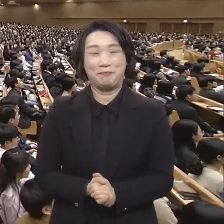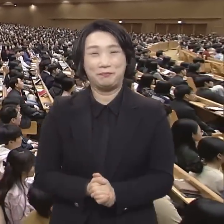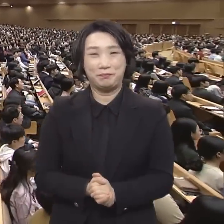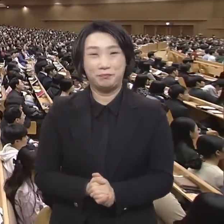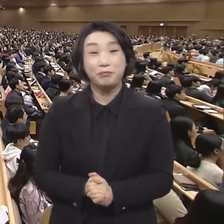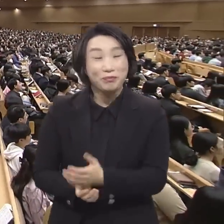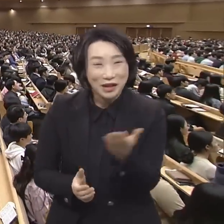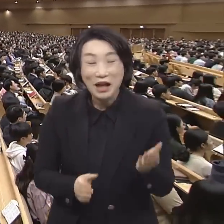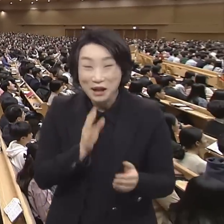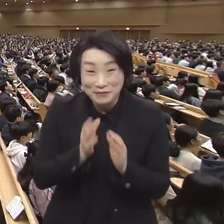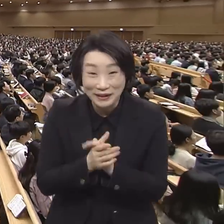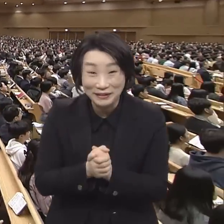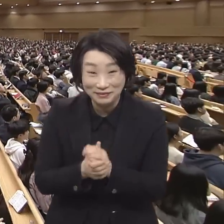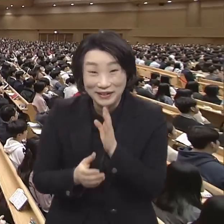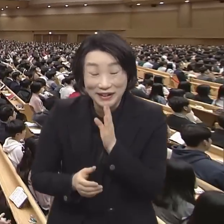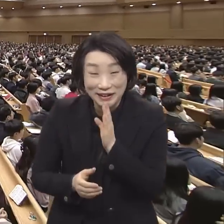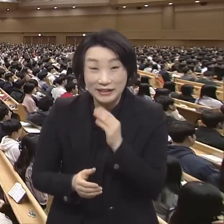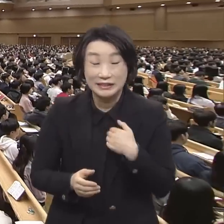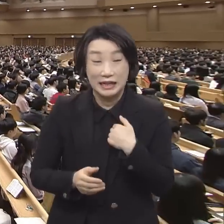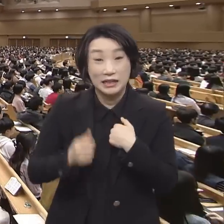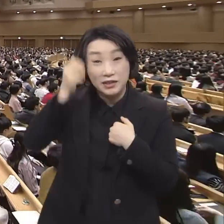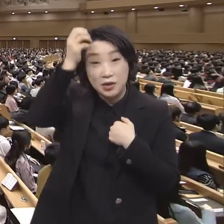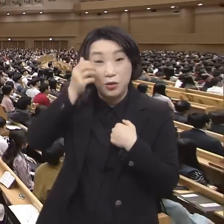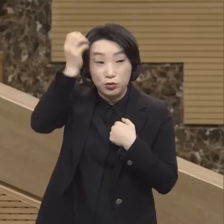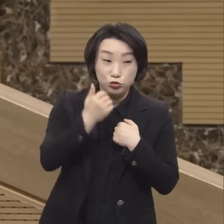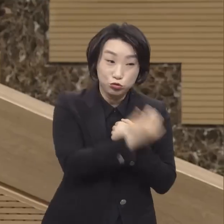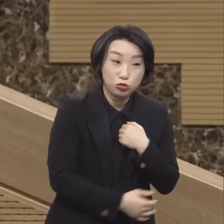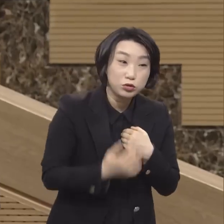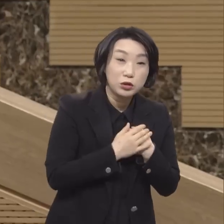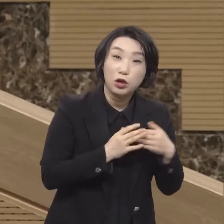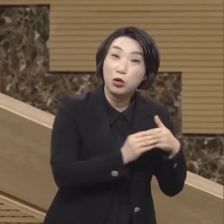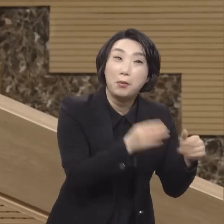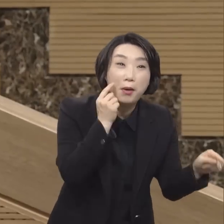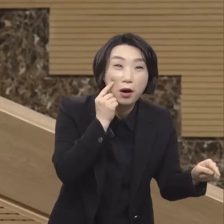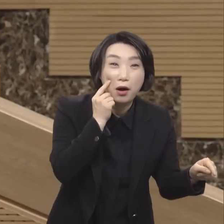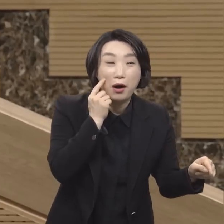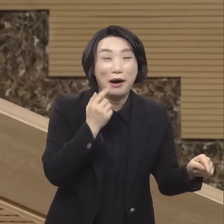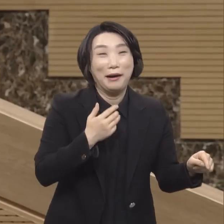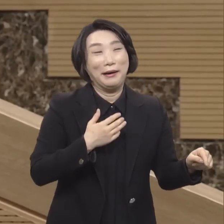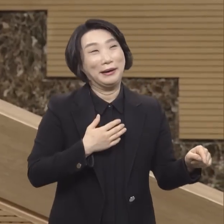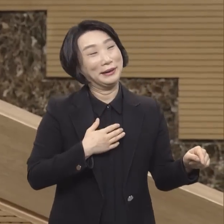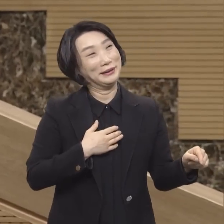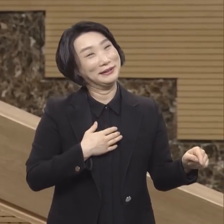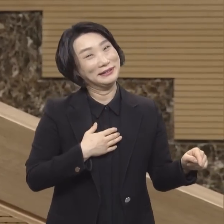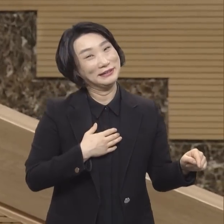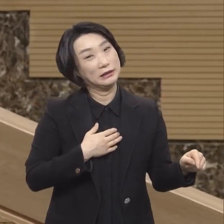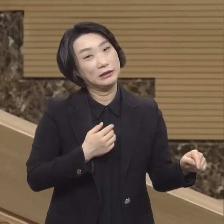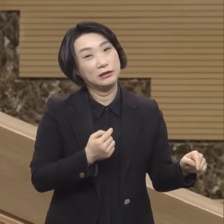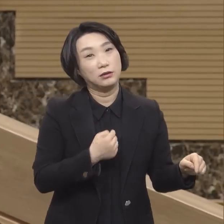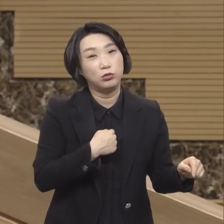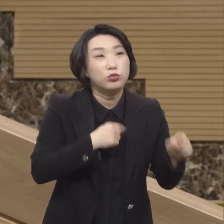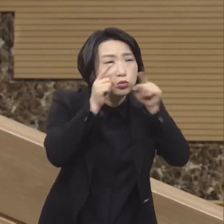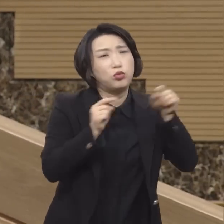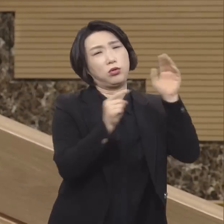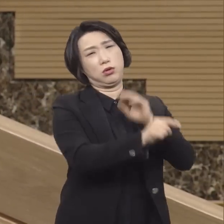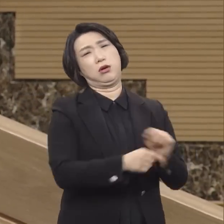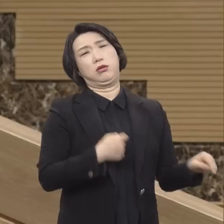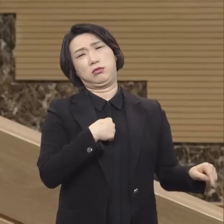그럼 내 영혼을 육신이 관리하면 미안해, 나도 지옥 가야